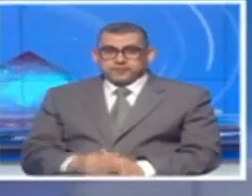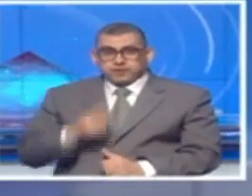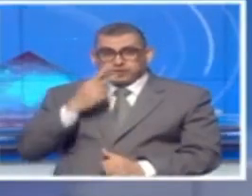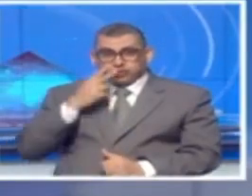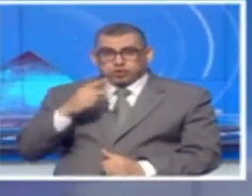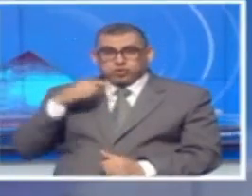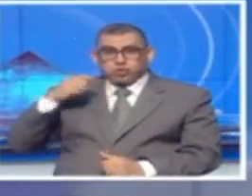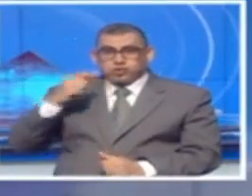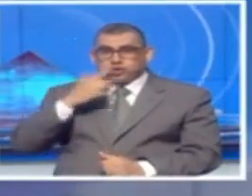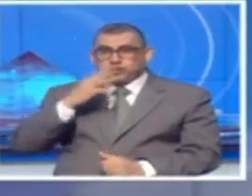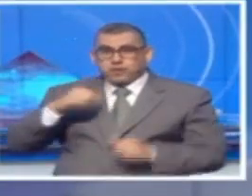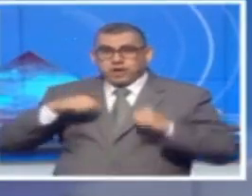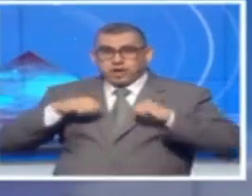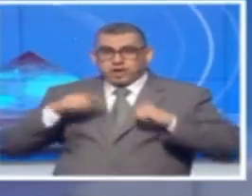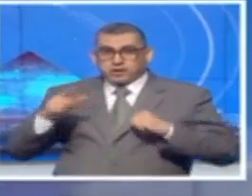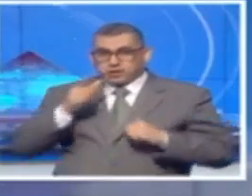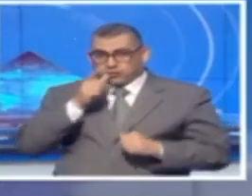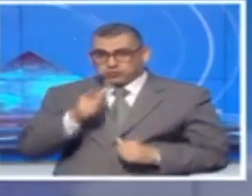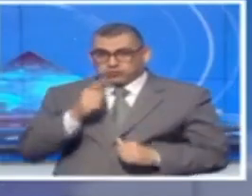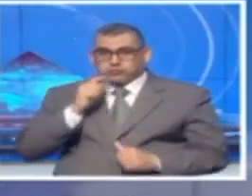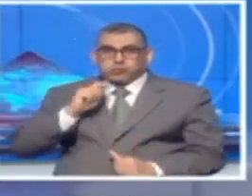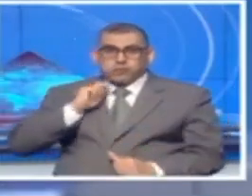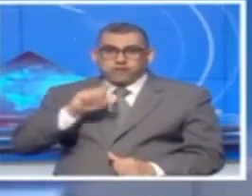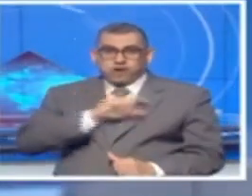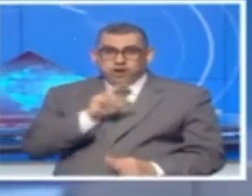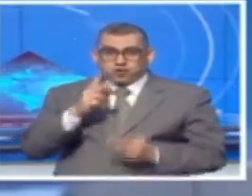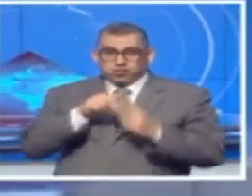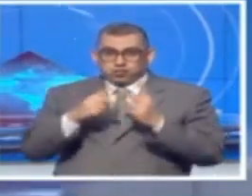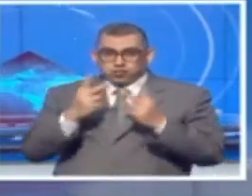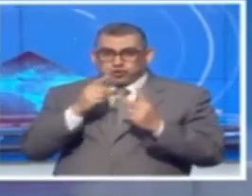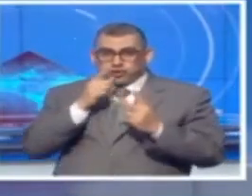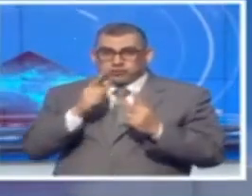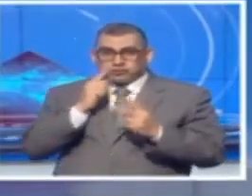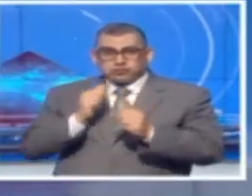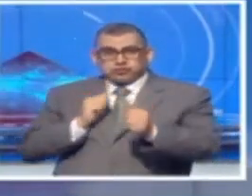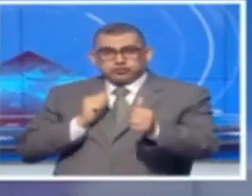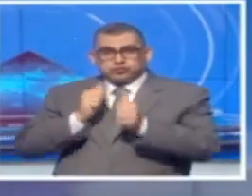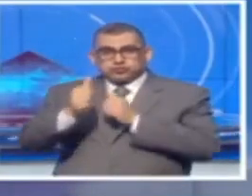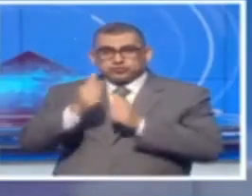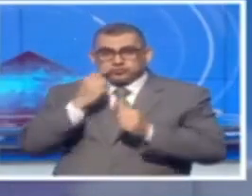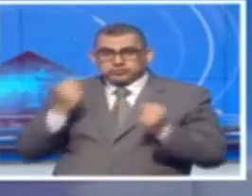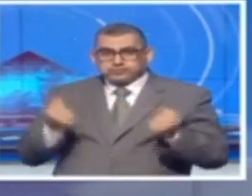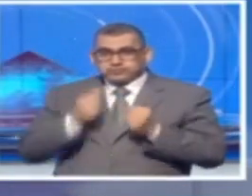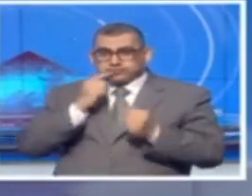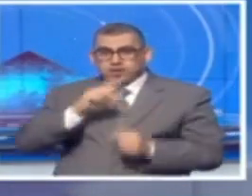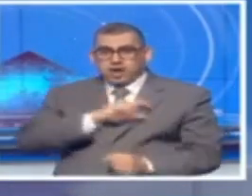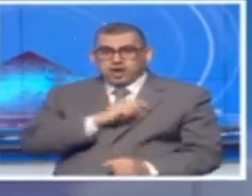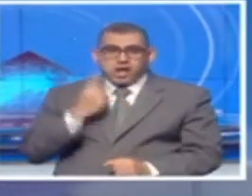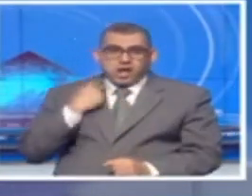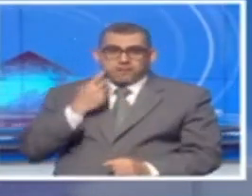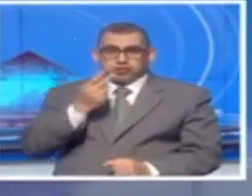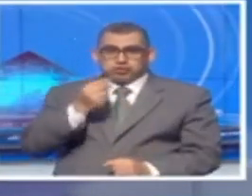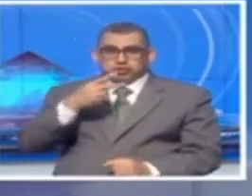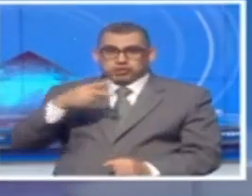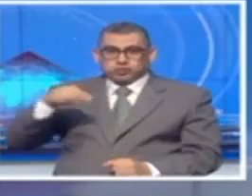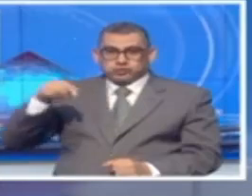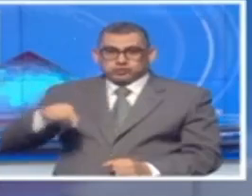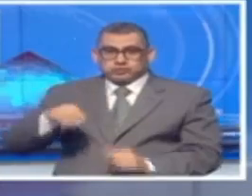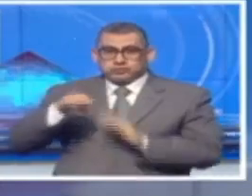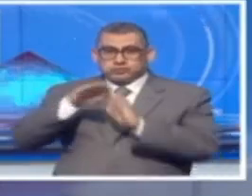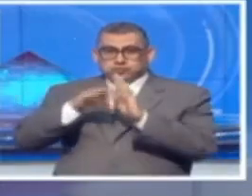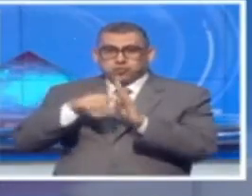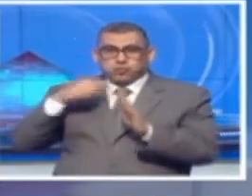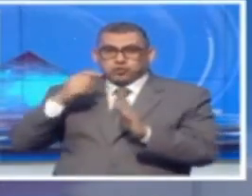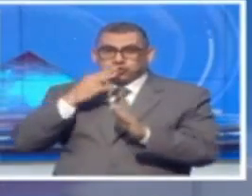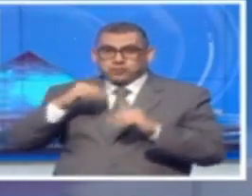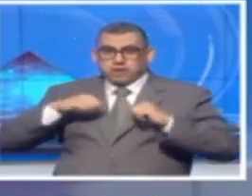شهد وزير الشباب والرياضة الدكتور أشرف صبحي ومحافظ القاهرة اللواء خالد عبد العال ماراثون القاهرة